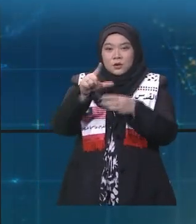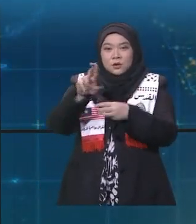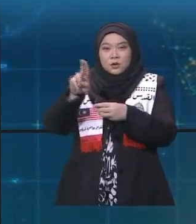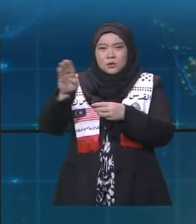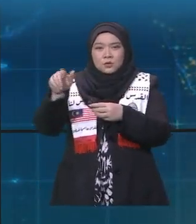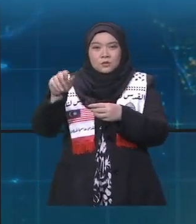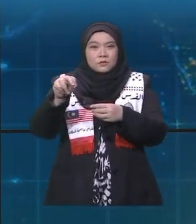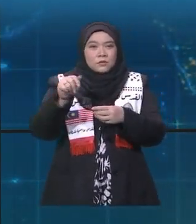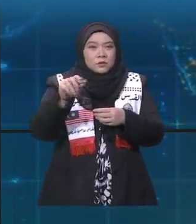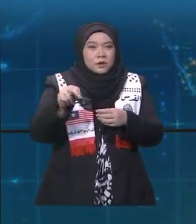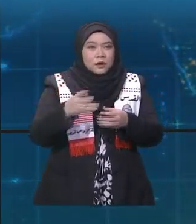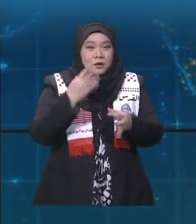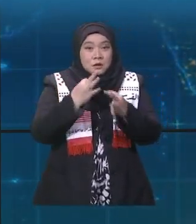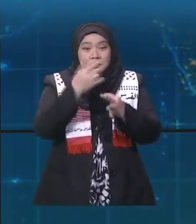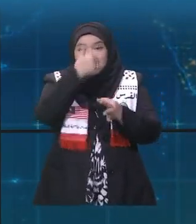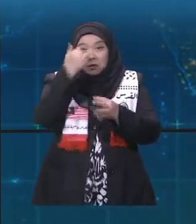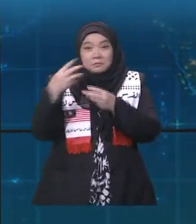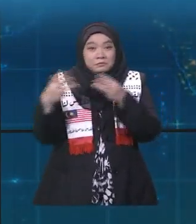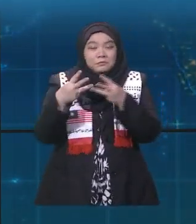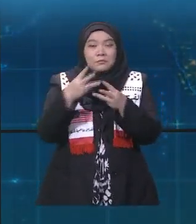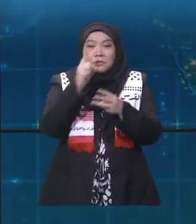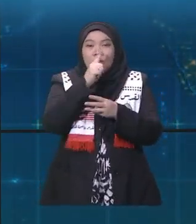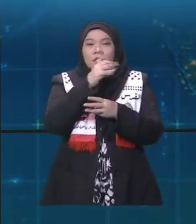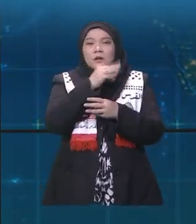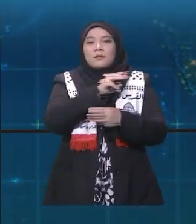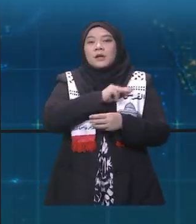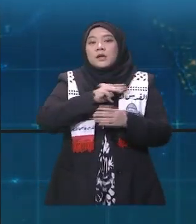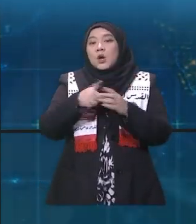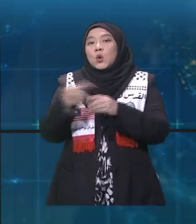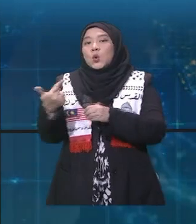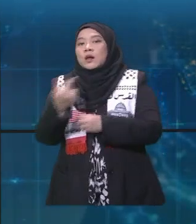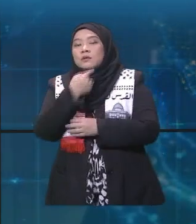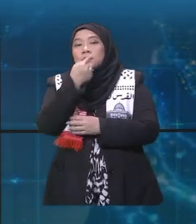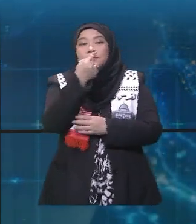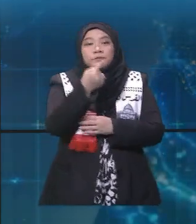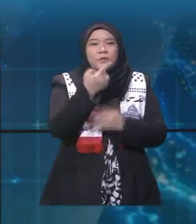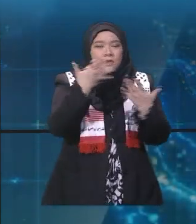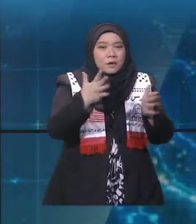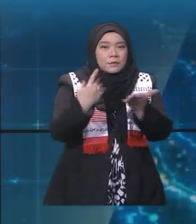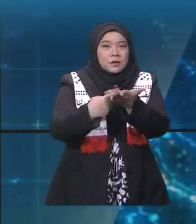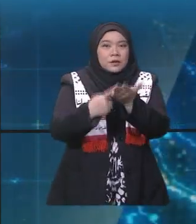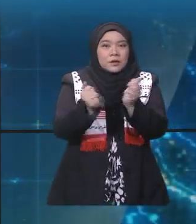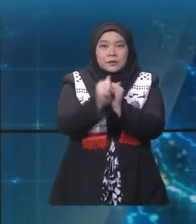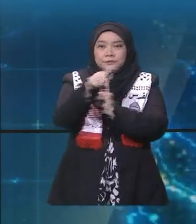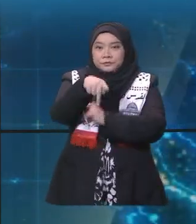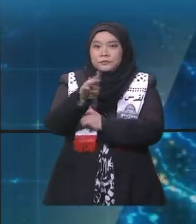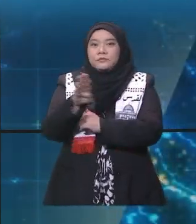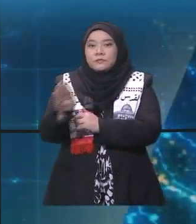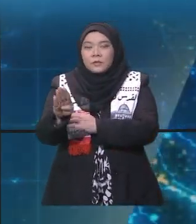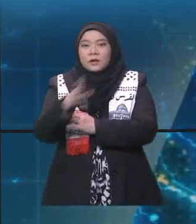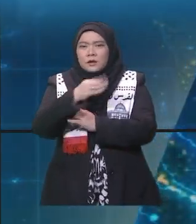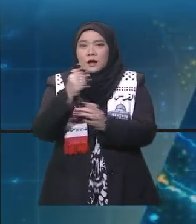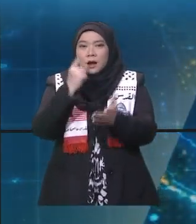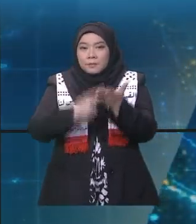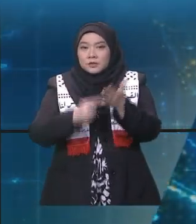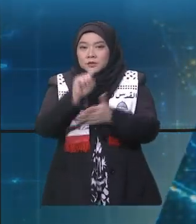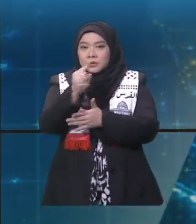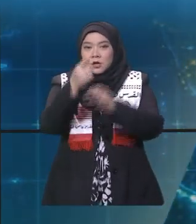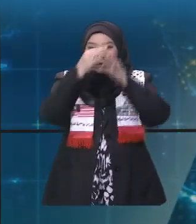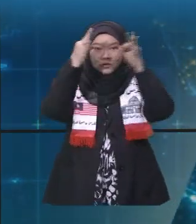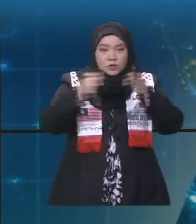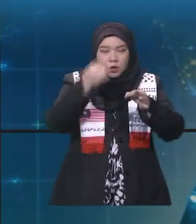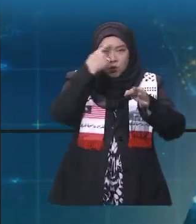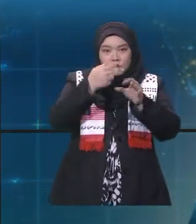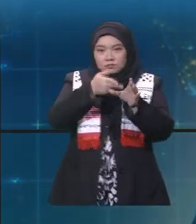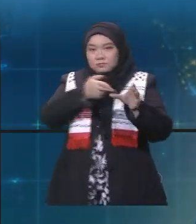tersebut. Menteri Luar Datuk Seri Mohd Hassan berkata pihaknya telah berbincang dengan PBB berhubung perkara itu dan sebarang keputusan untuk